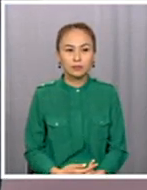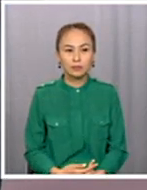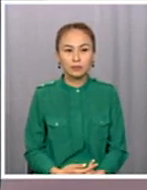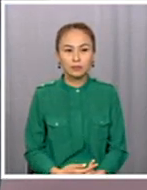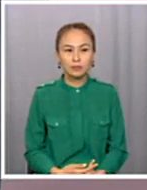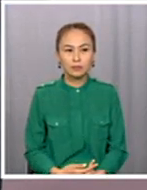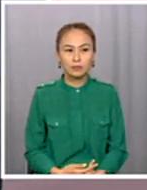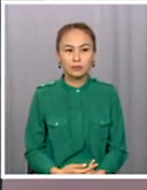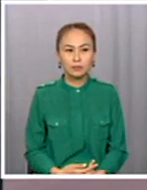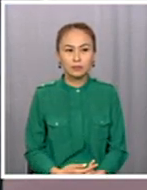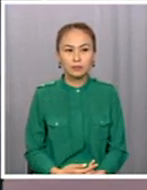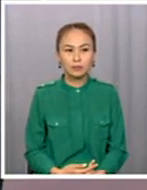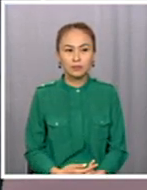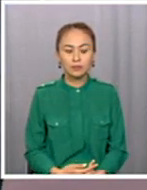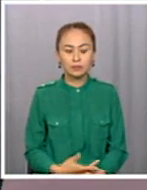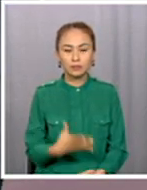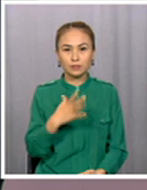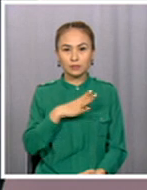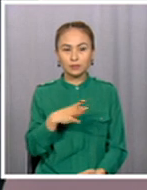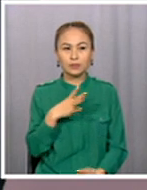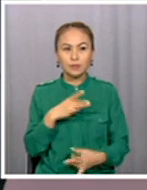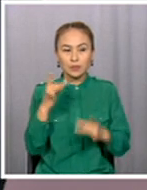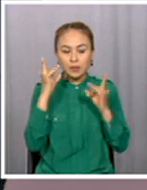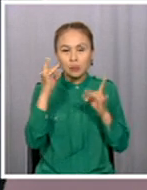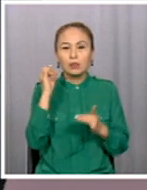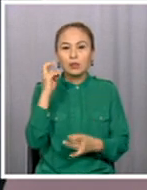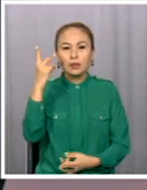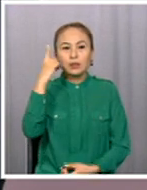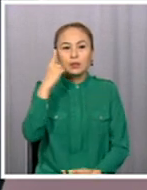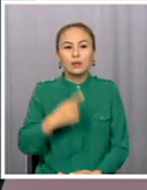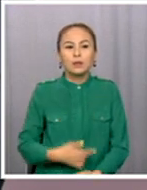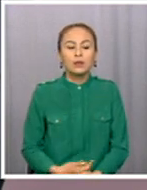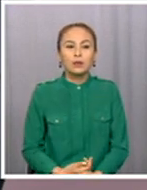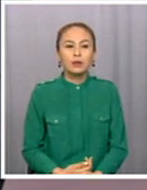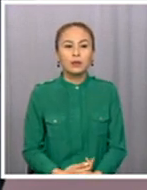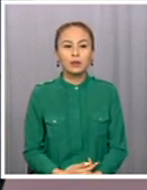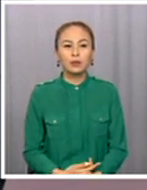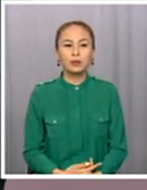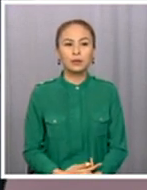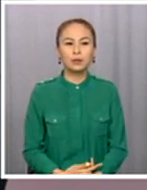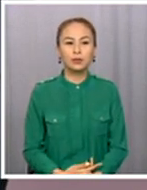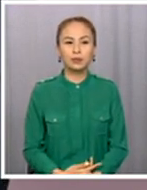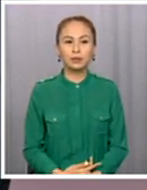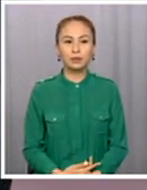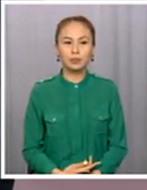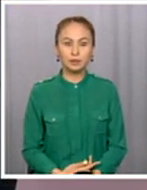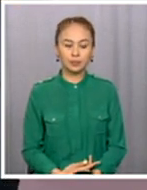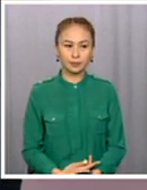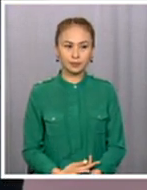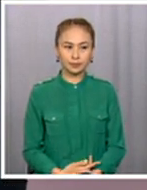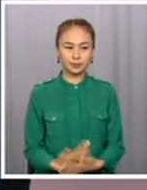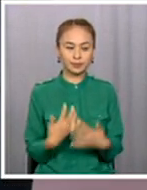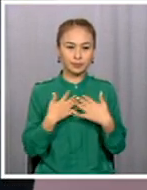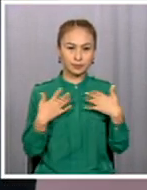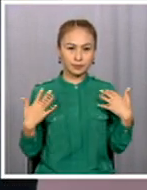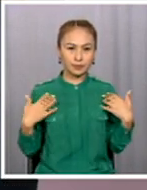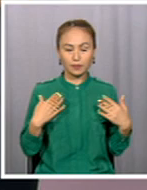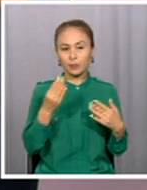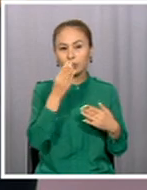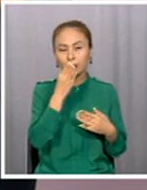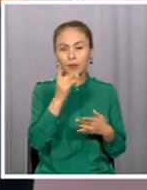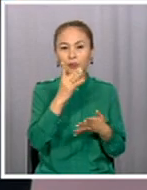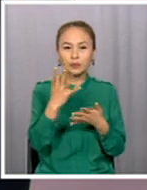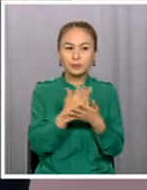осы жануарлар не үшін дыбыстайды? Қалай ойлайсыңдар? Ия балалар, жануарлар азық